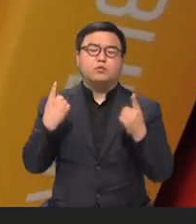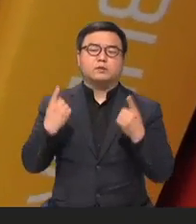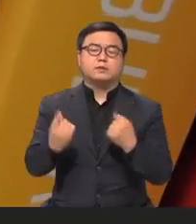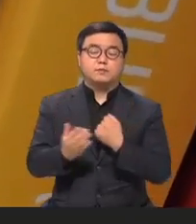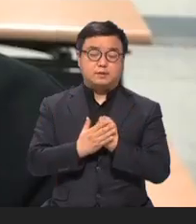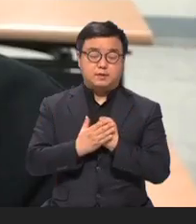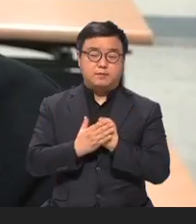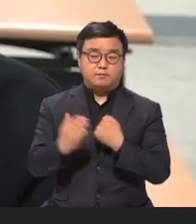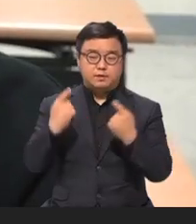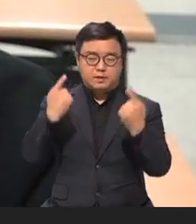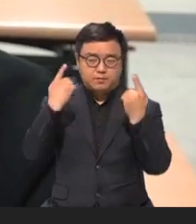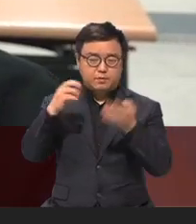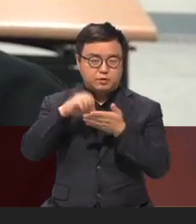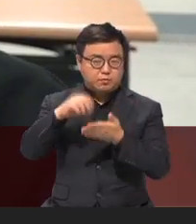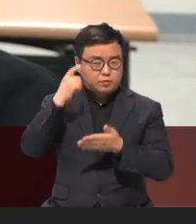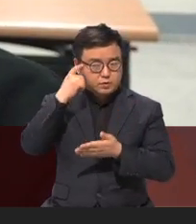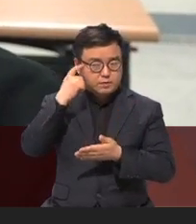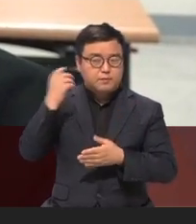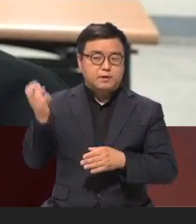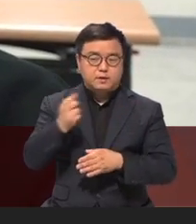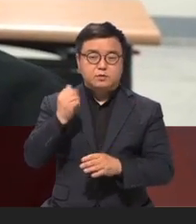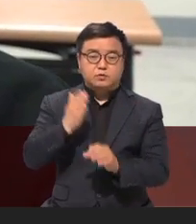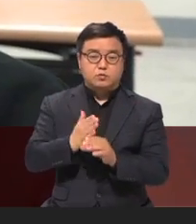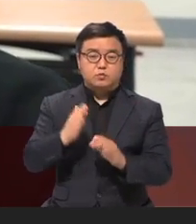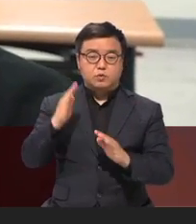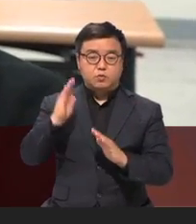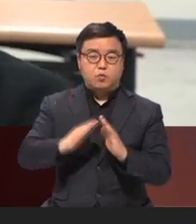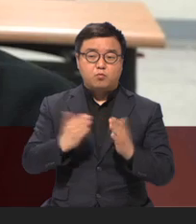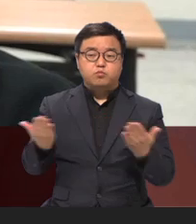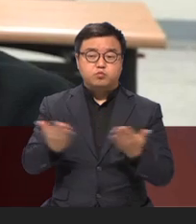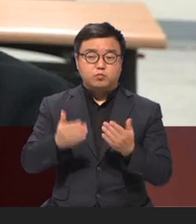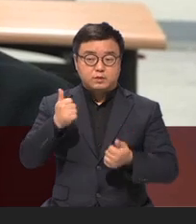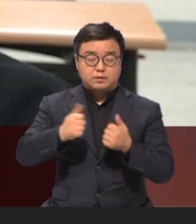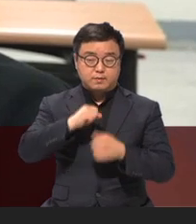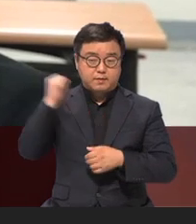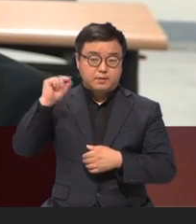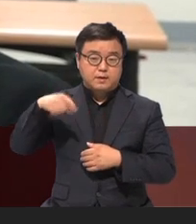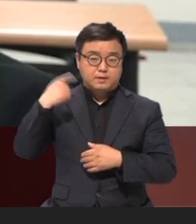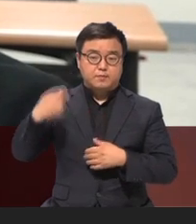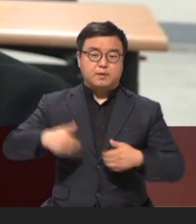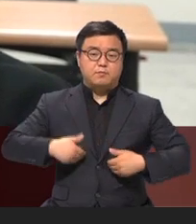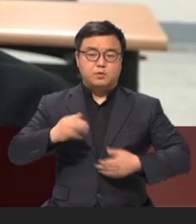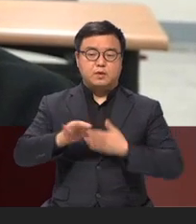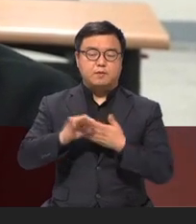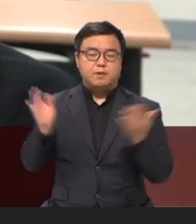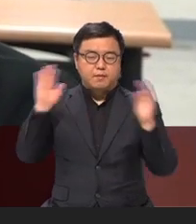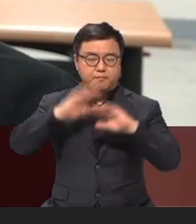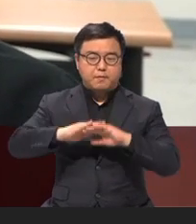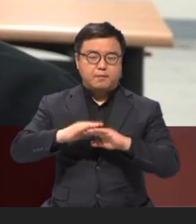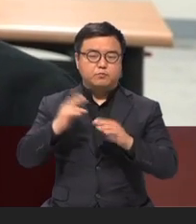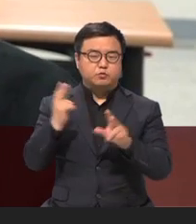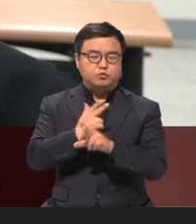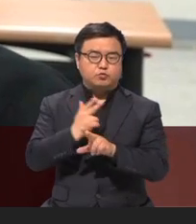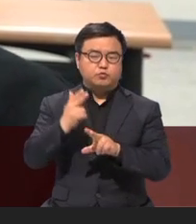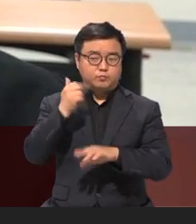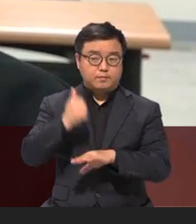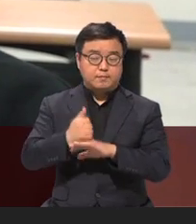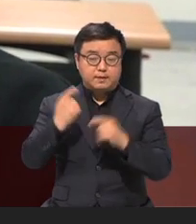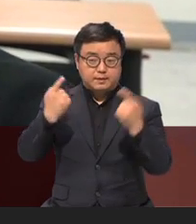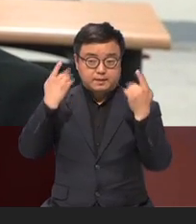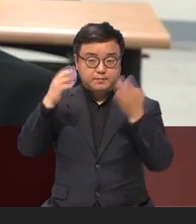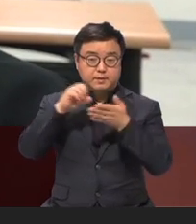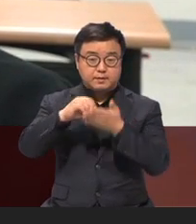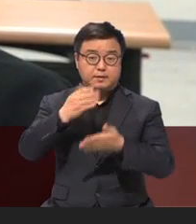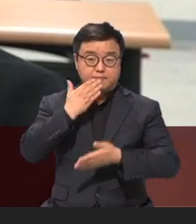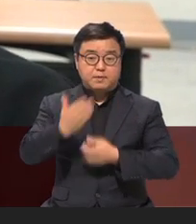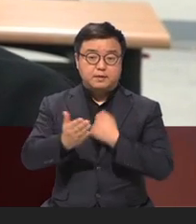있습니다. 공무원 시험 합격하고 나서 필요하면 야간대학이나 주말대학을 갈 수 있기 때문에 저는 그렇게 대학에